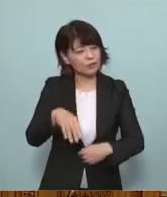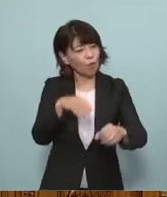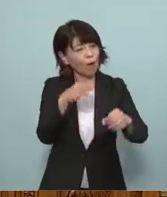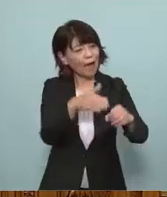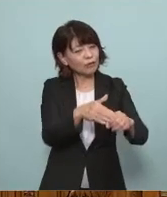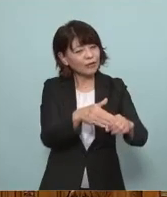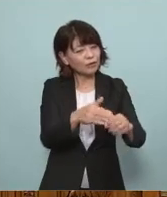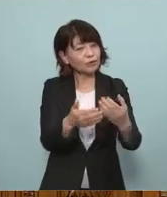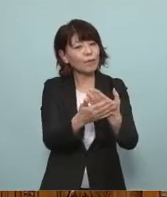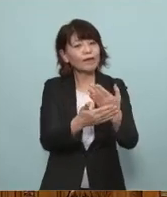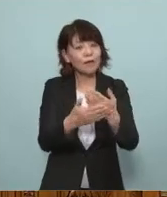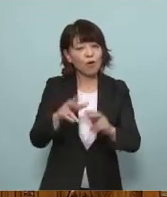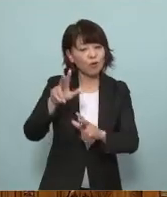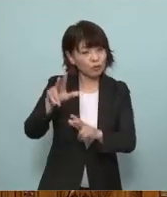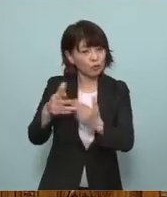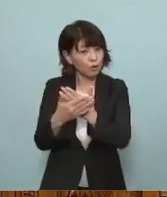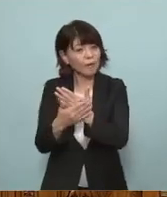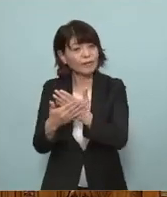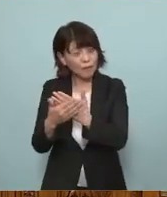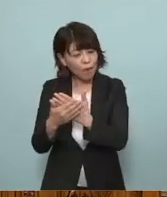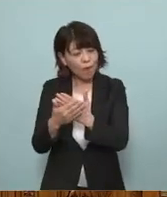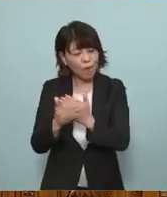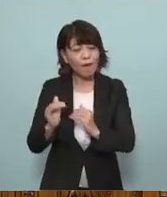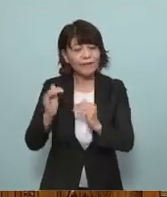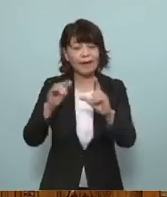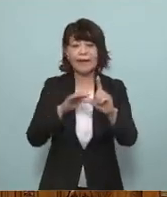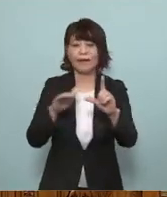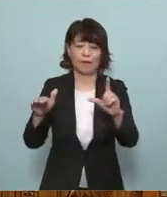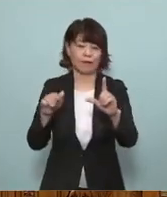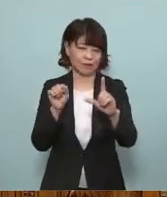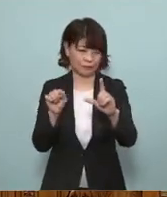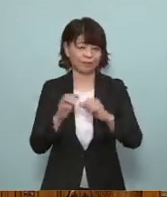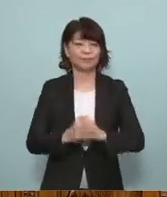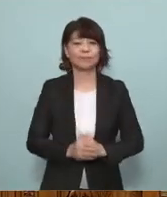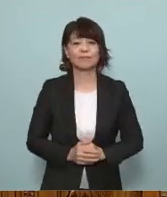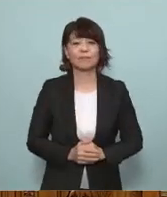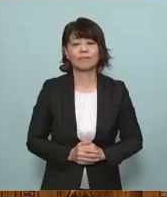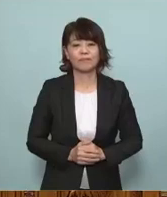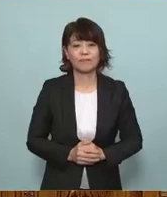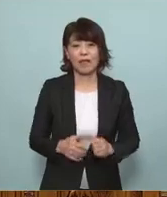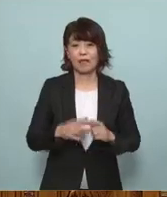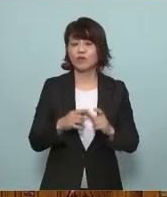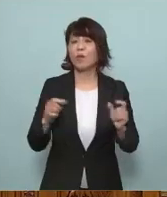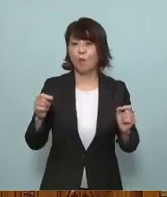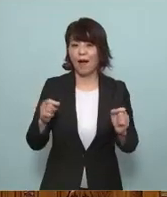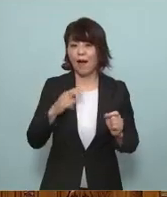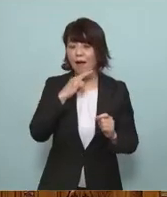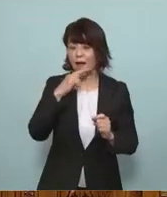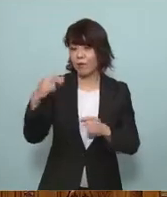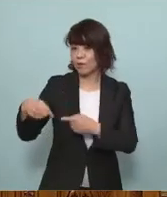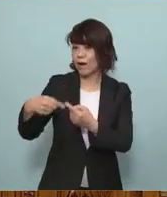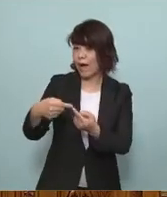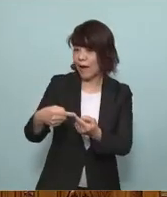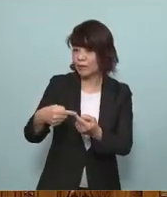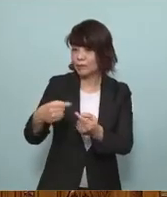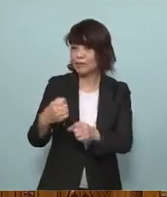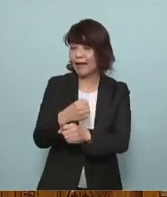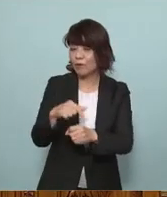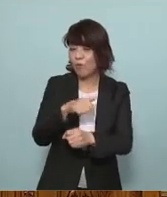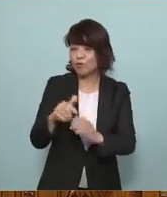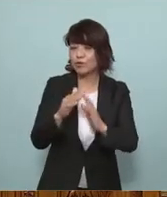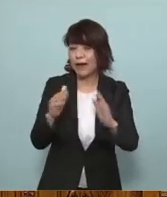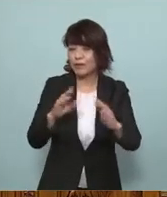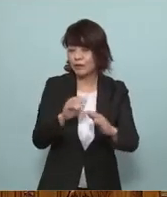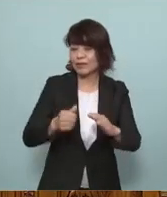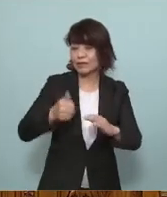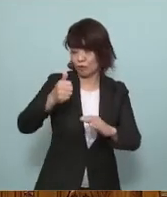でも、ルールの面でも高いレベルの内容となっています。日本は英国の加入作業部会の議